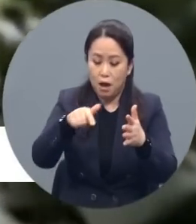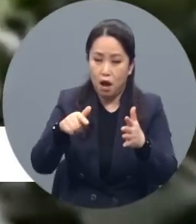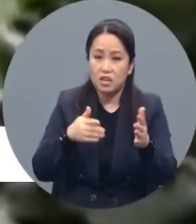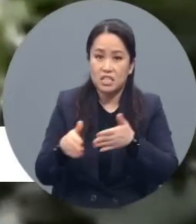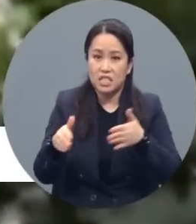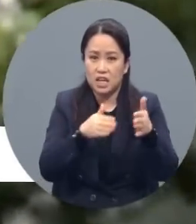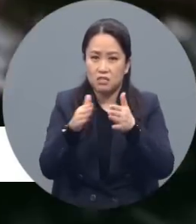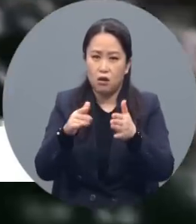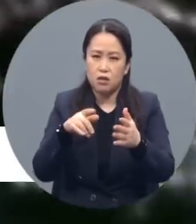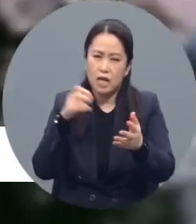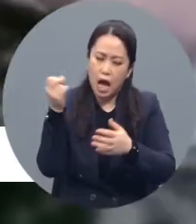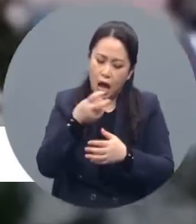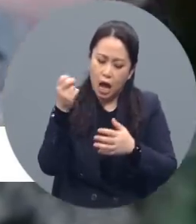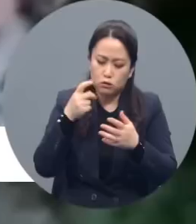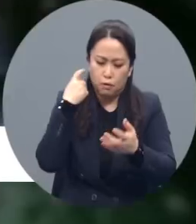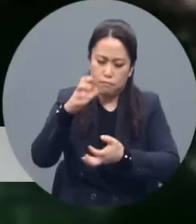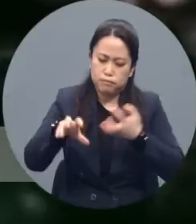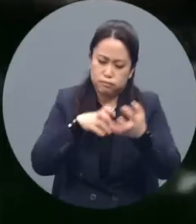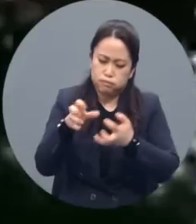내며 폭주를 일삼았습니다.